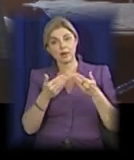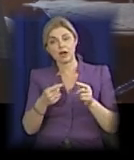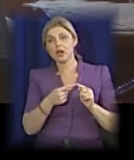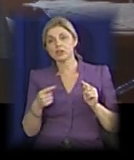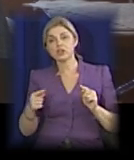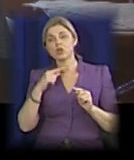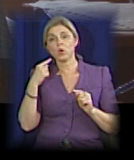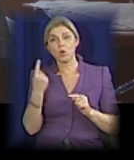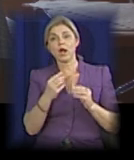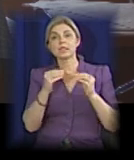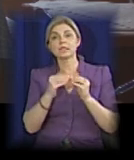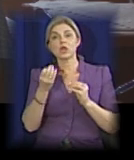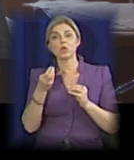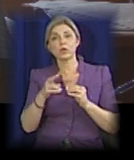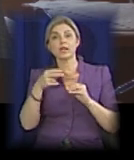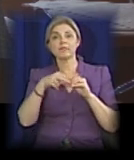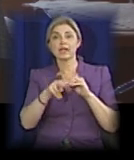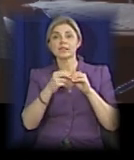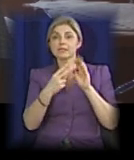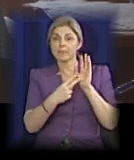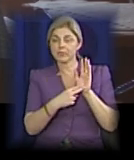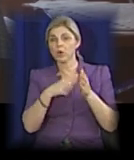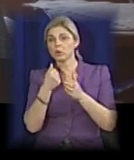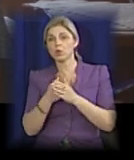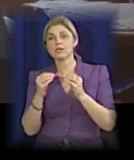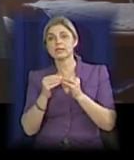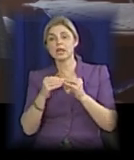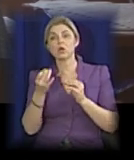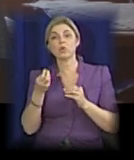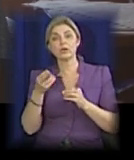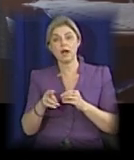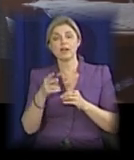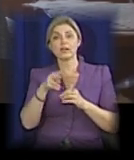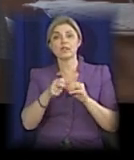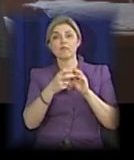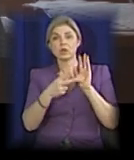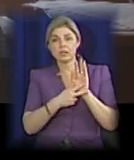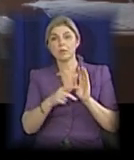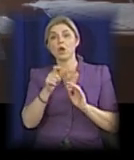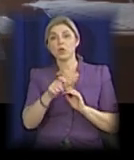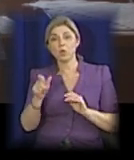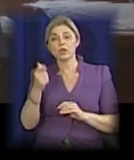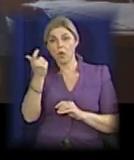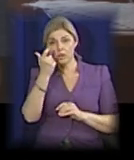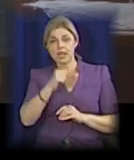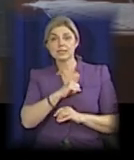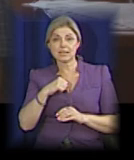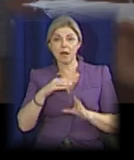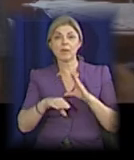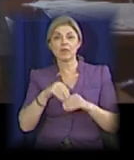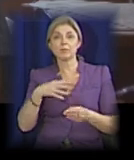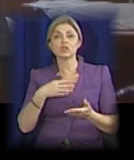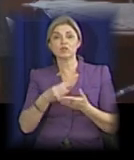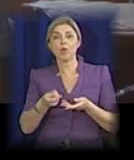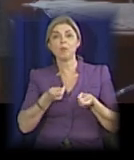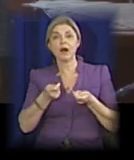з 10 червня 2017 по 10 червня 2018 співвласникам самостійно обрати свого управителя. Але ми живемо